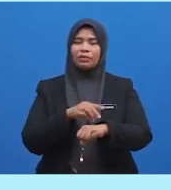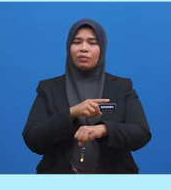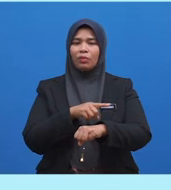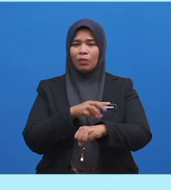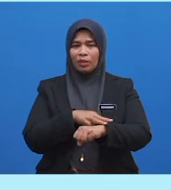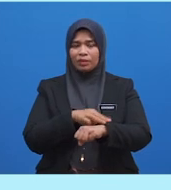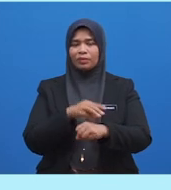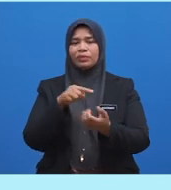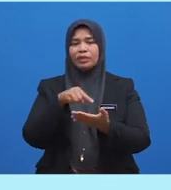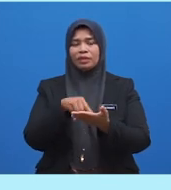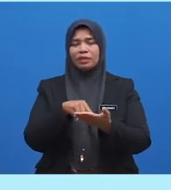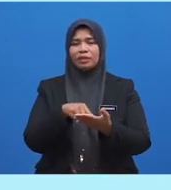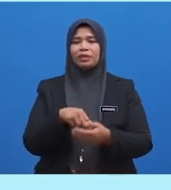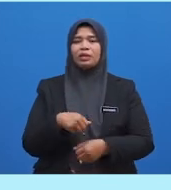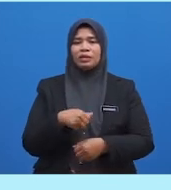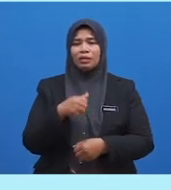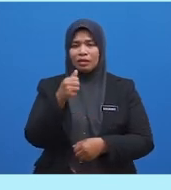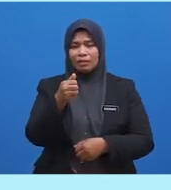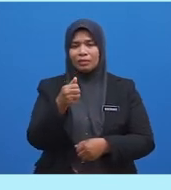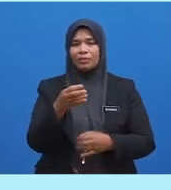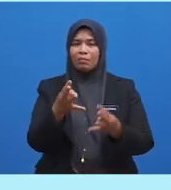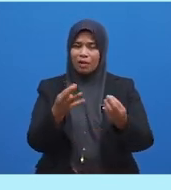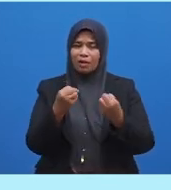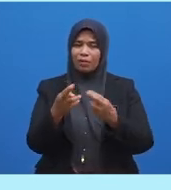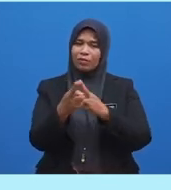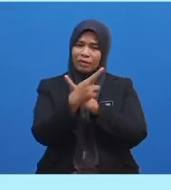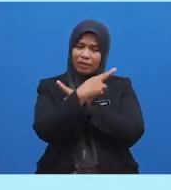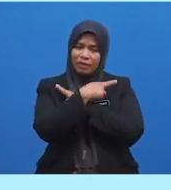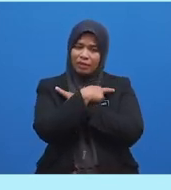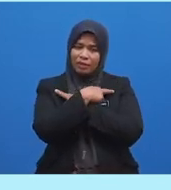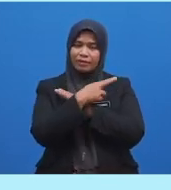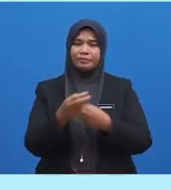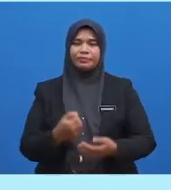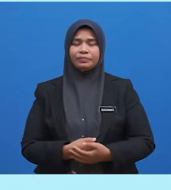inilah kamu ingin berehat seketika